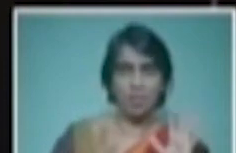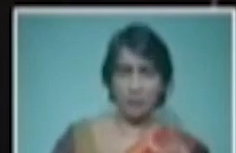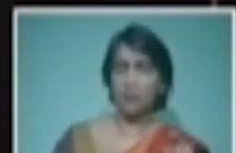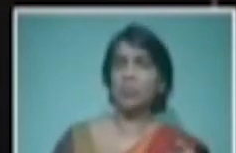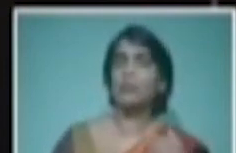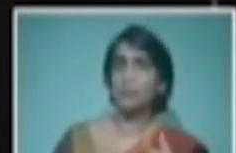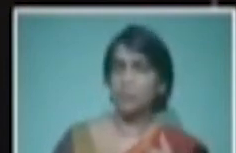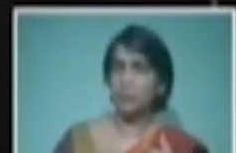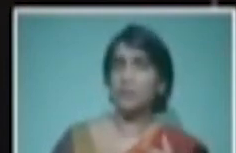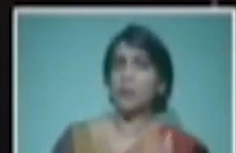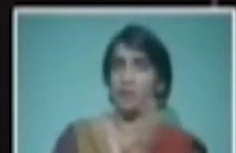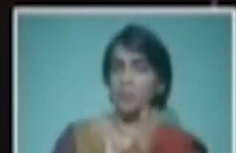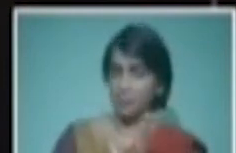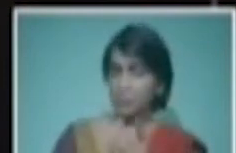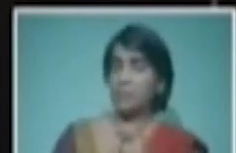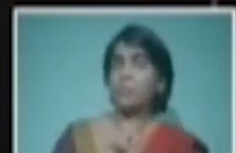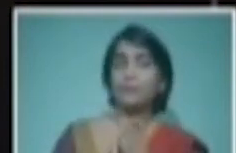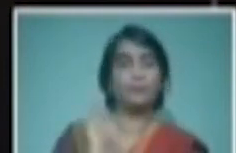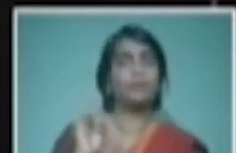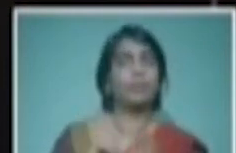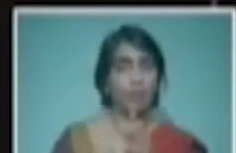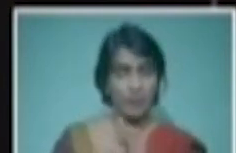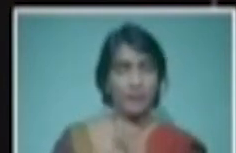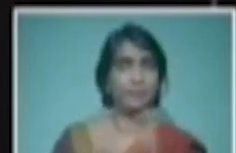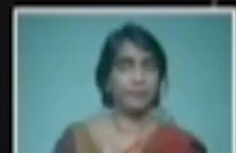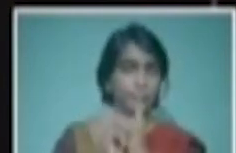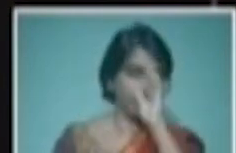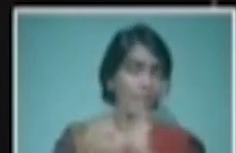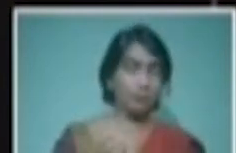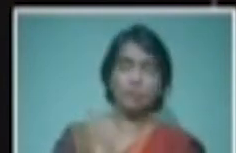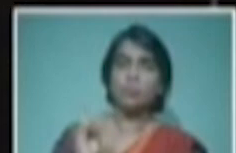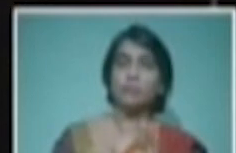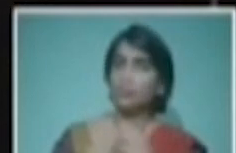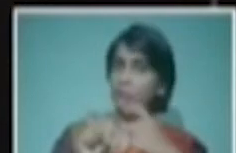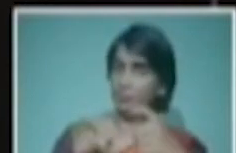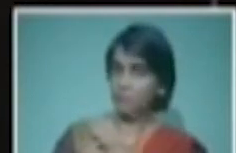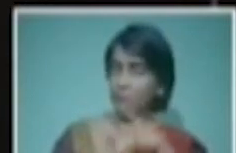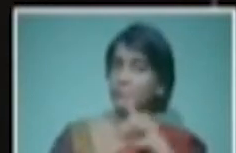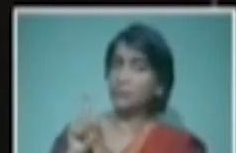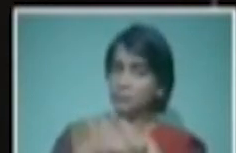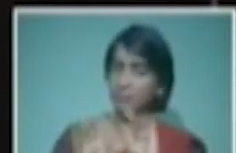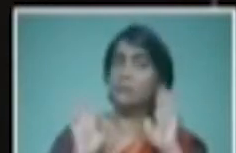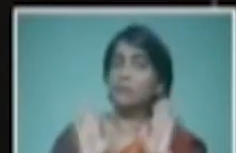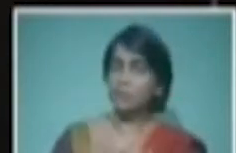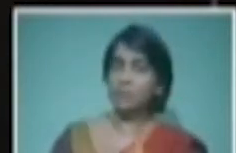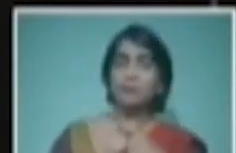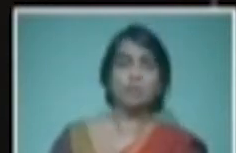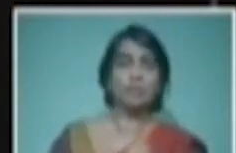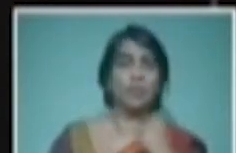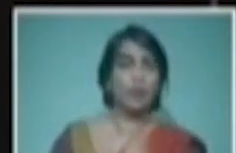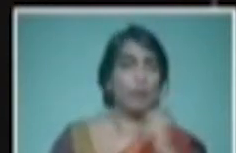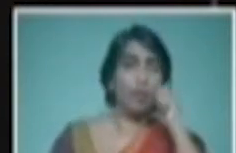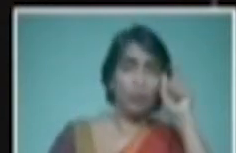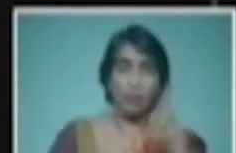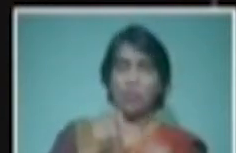මම වනජීවි ඇමතුමත් එක්ක වනසංරක්ෂණ වනජීවි ඇමතුමත් එක්ක සාකච්ඡා කරා නමුත් මේ රාජ්‍ය